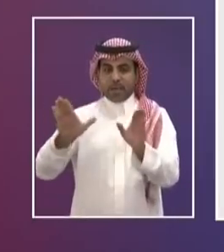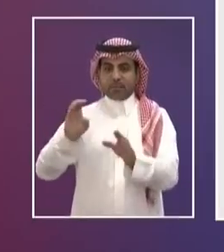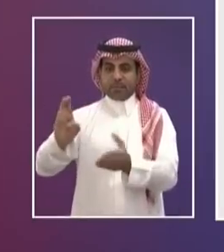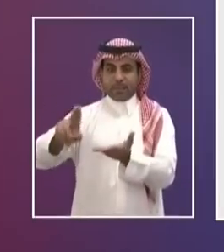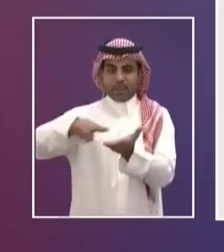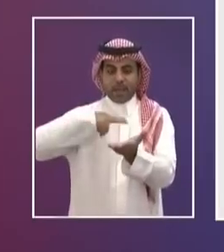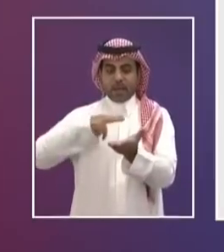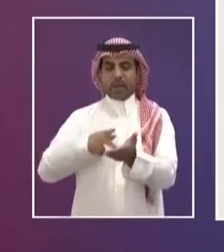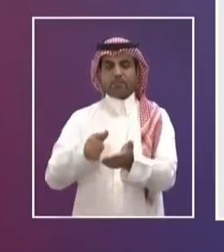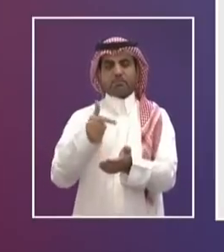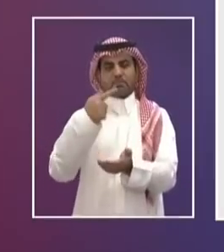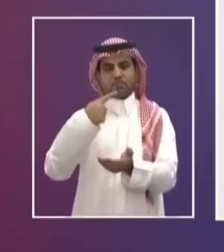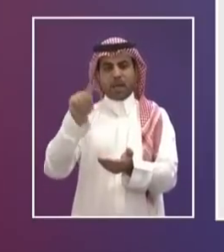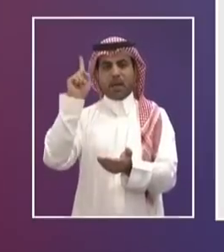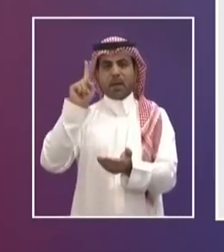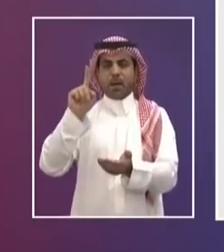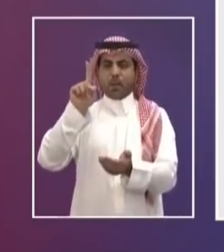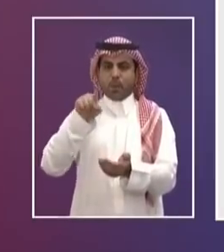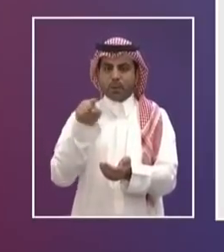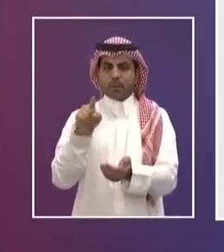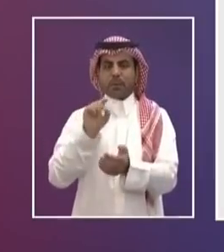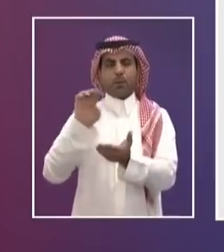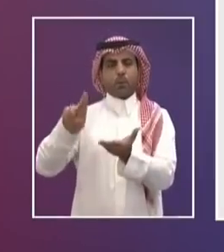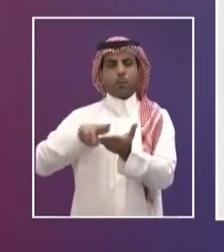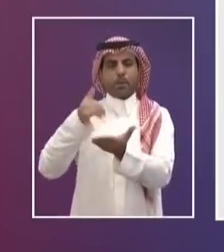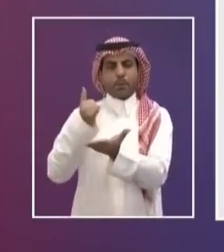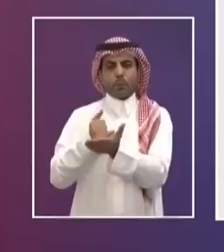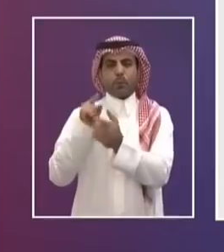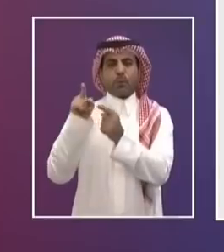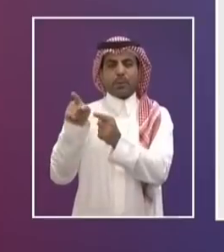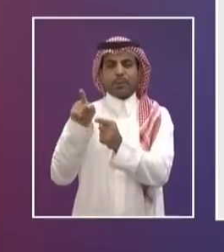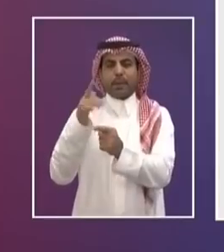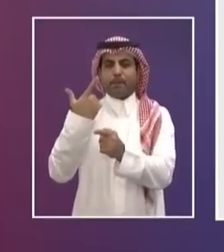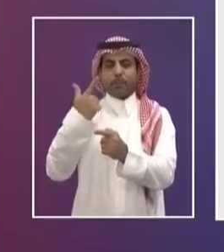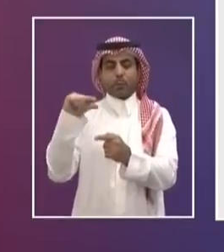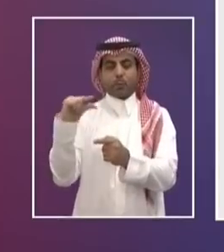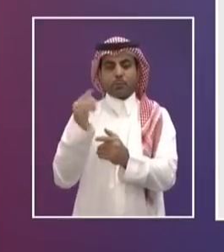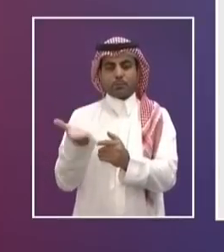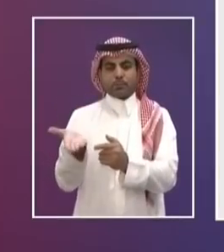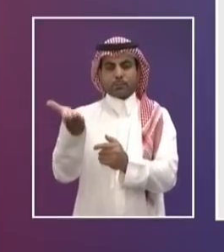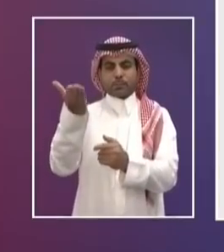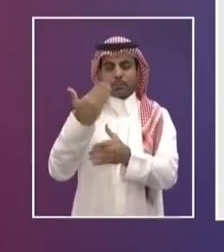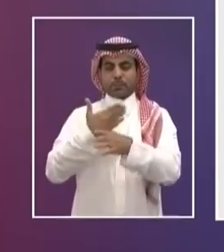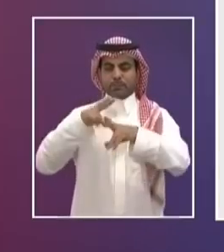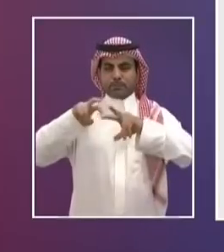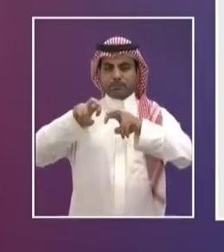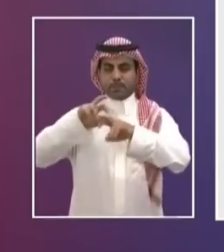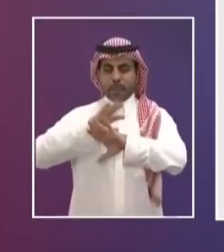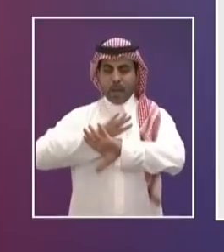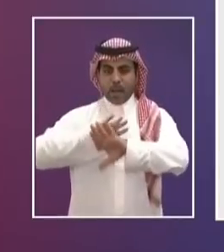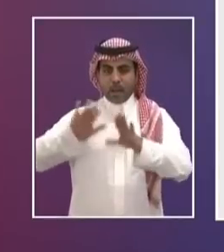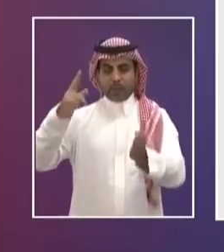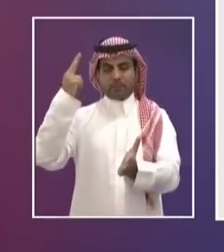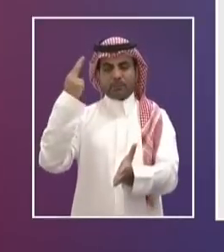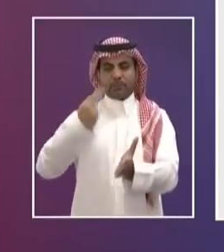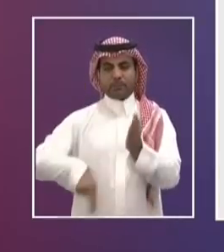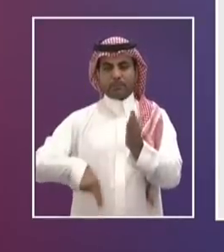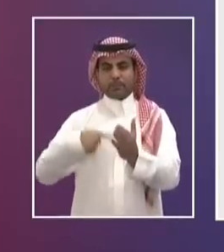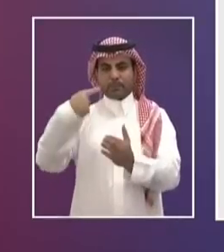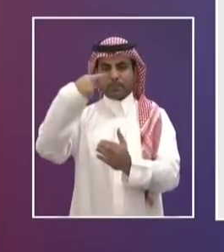الدقة. ونعم هي بمستويات دقة عالية وموثوقية عالية جدا، وبالتالي يتم اتخاذ القرارات الطبية